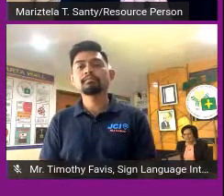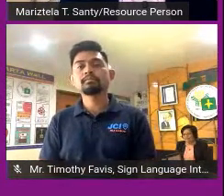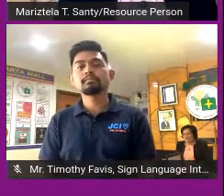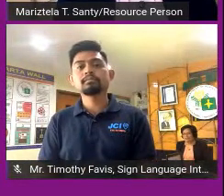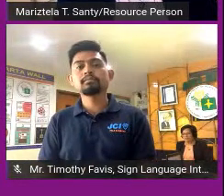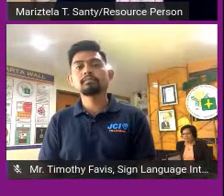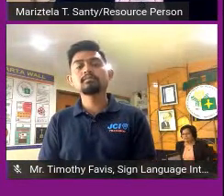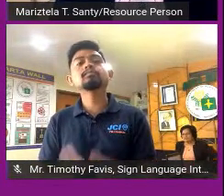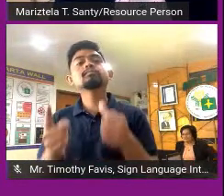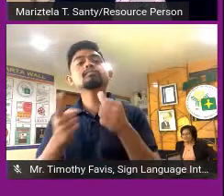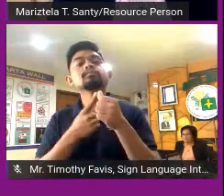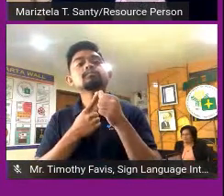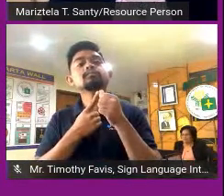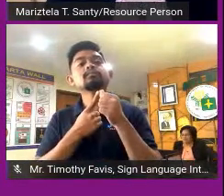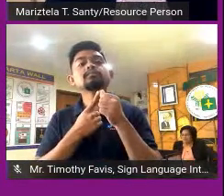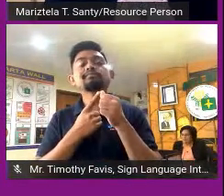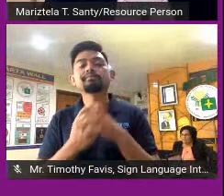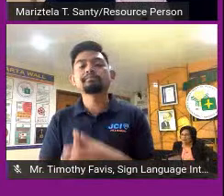Ang first